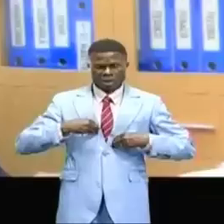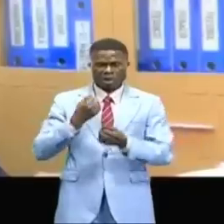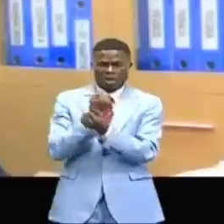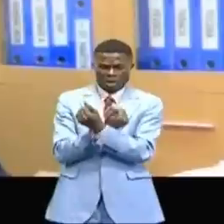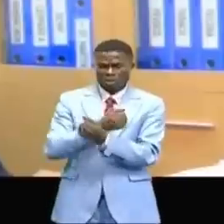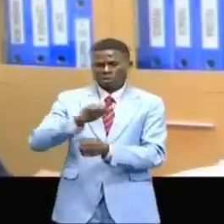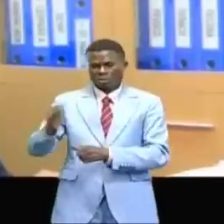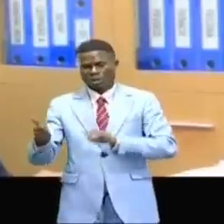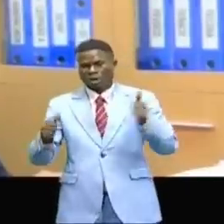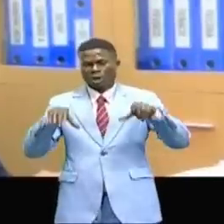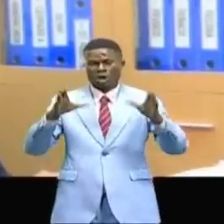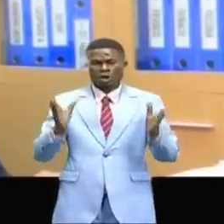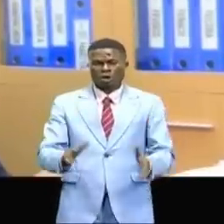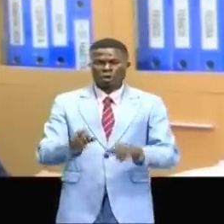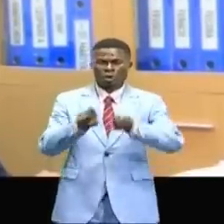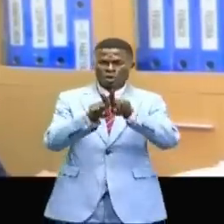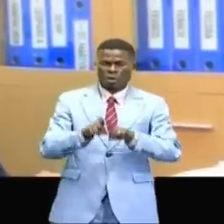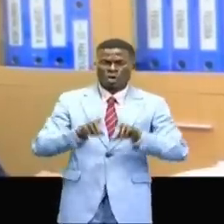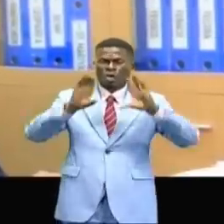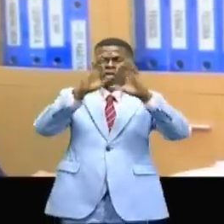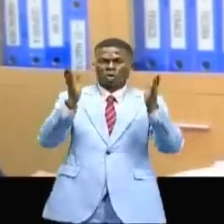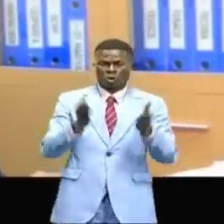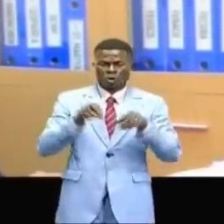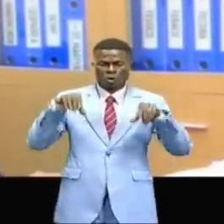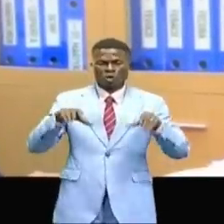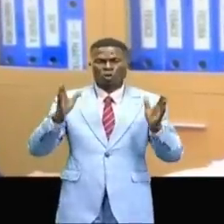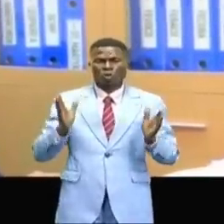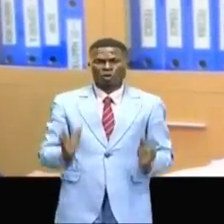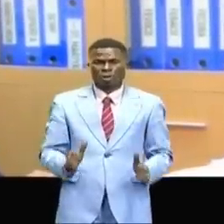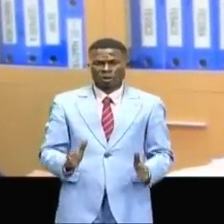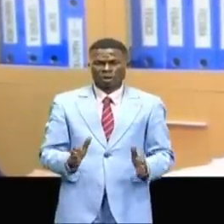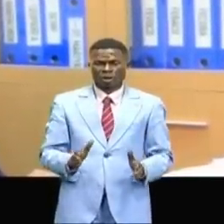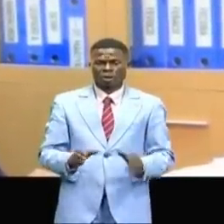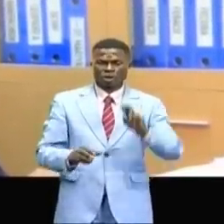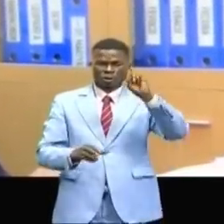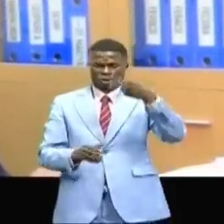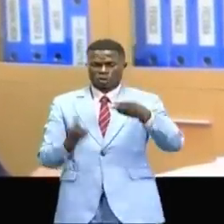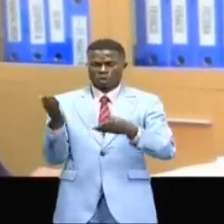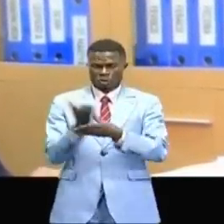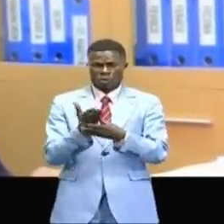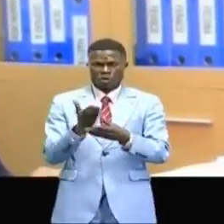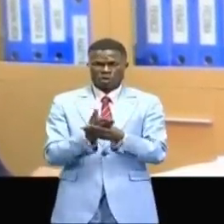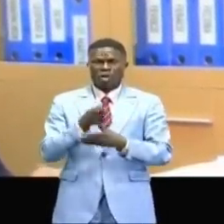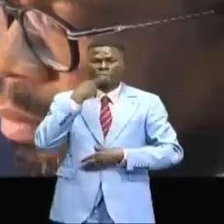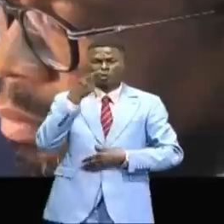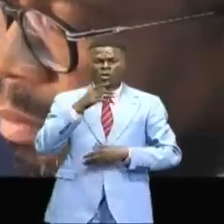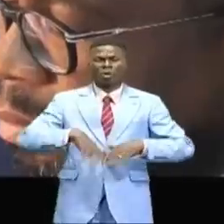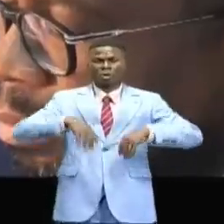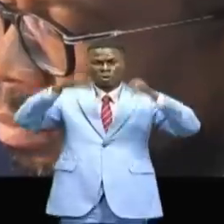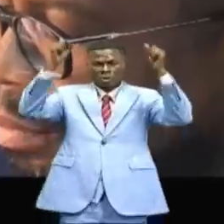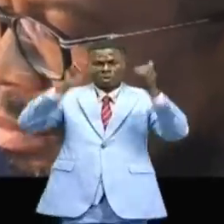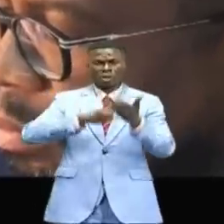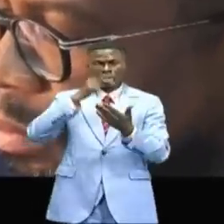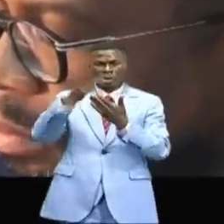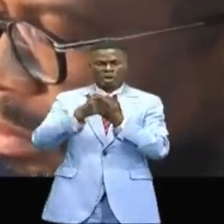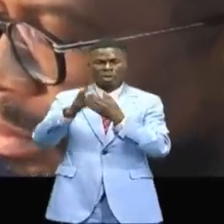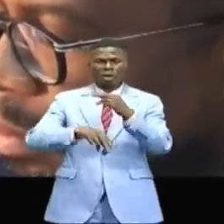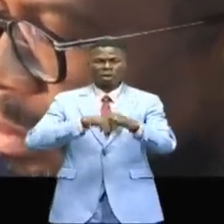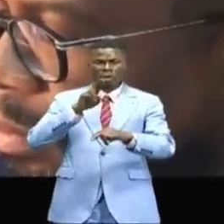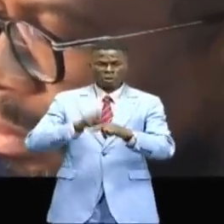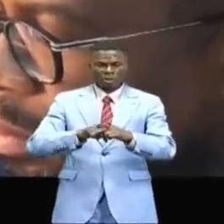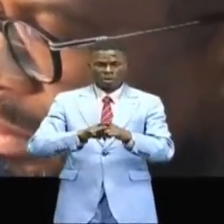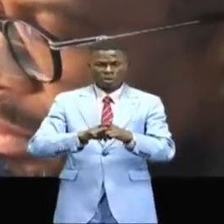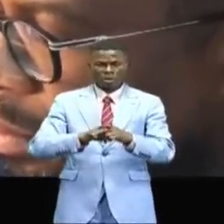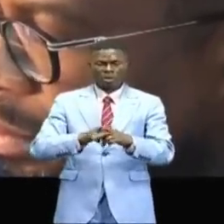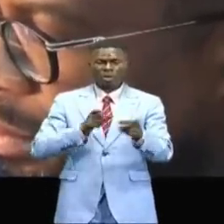mutuels entre Congolais et entre communautés congolaises. Le second a concerné la validation du programme national et du